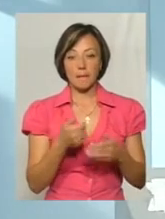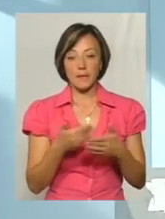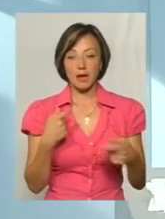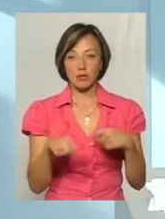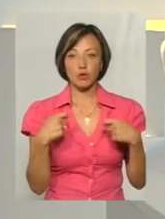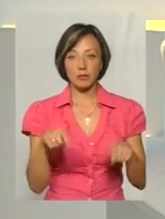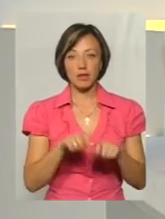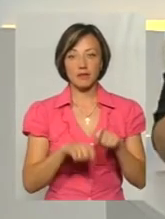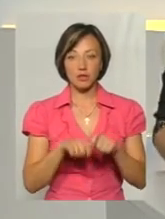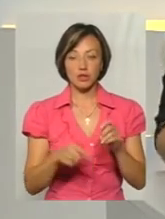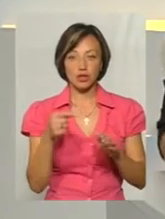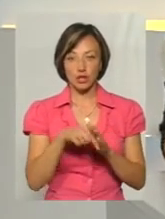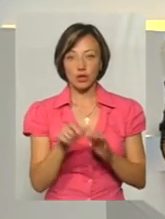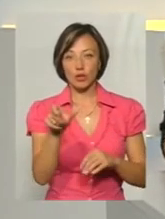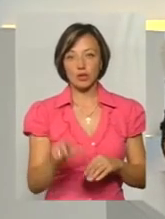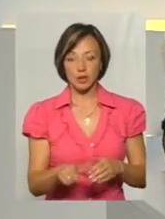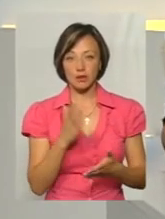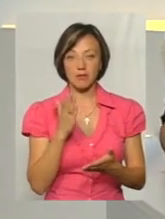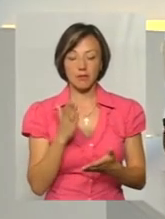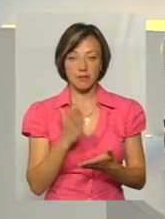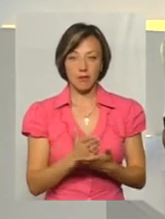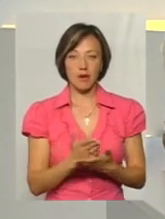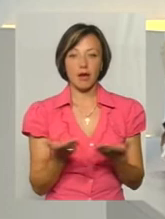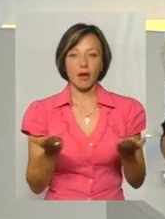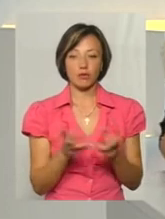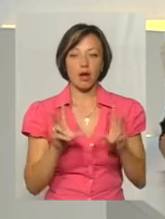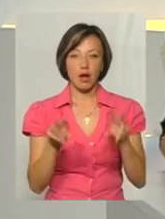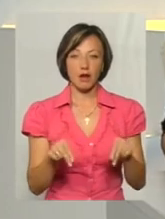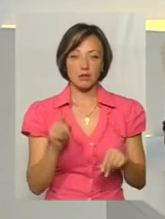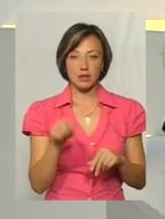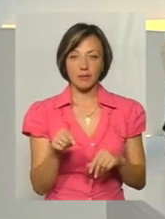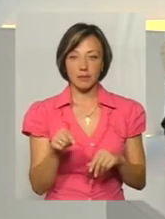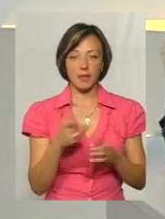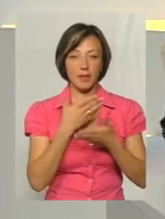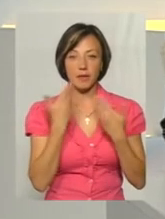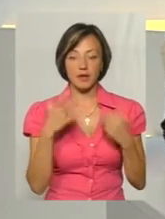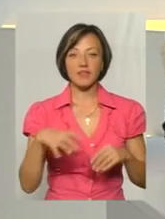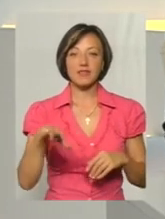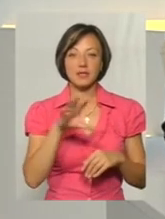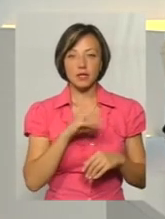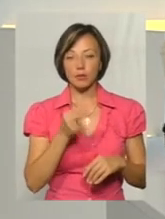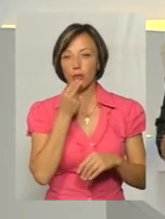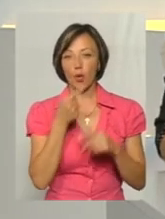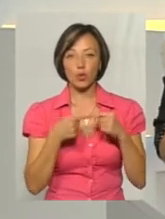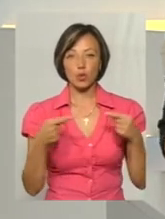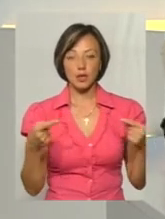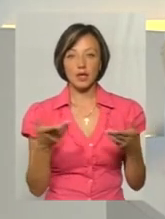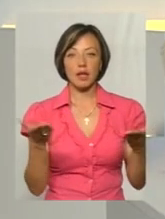продажем перевіряють, значить людина має хоч якусь гарантію, що там немає всі, вірусу. Всі продукти,